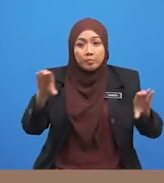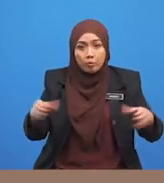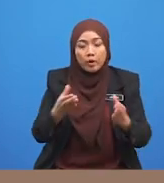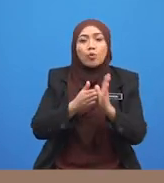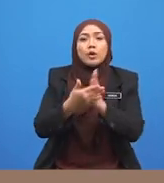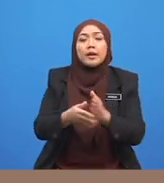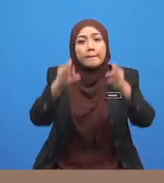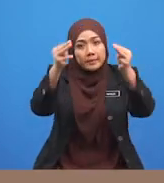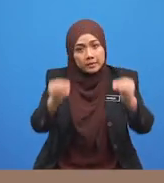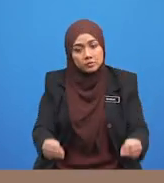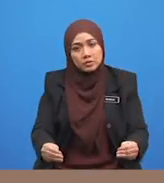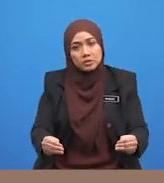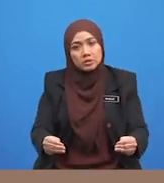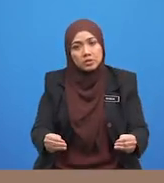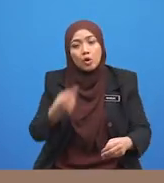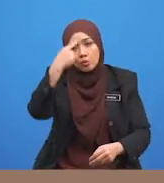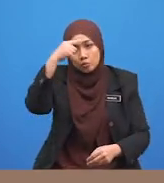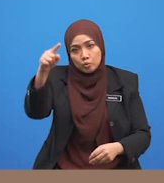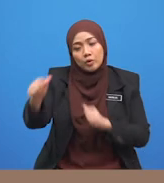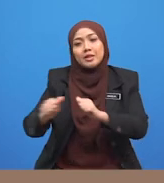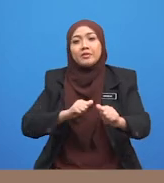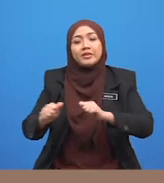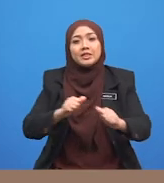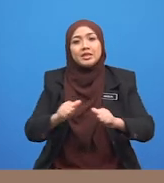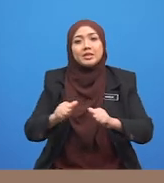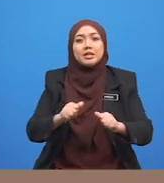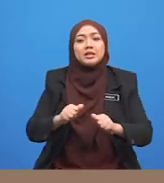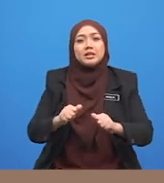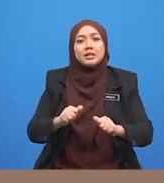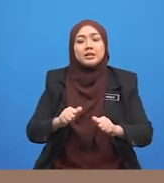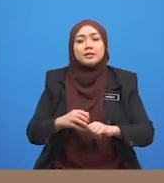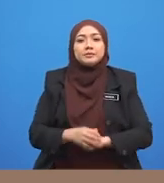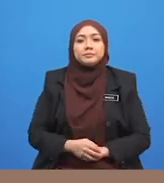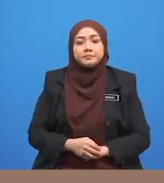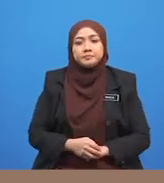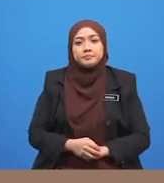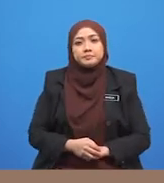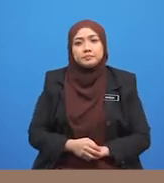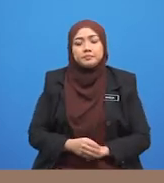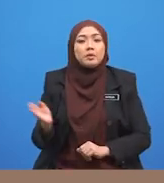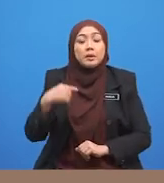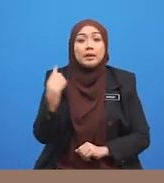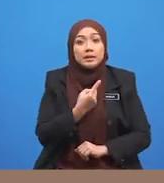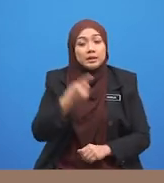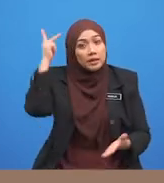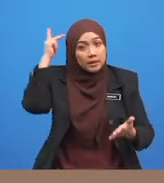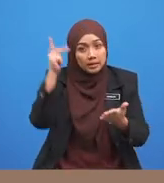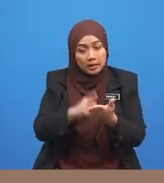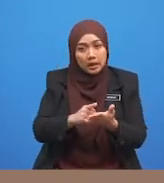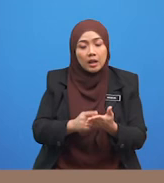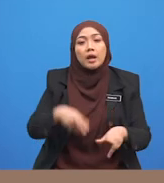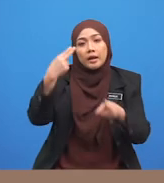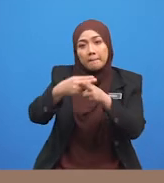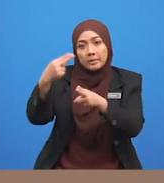seperti untuk aktiviti riadah. Baiklah murid-murid, pada permulaan ini mari kita mengenali